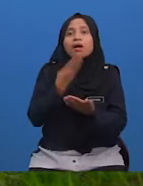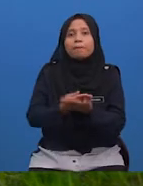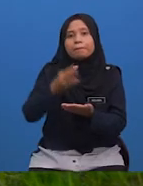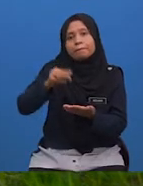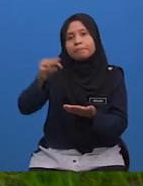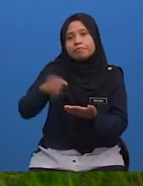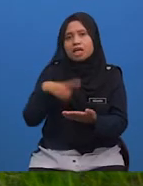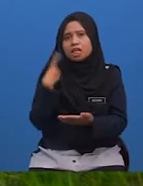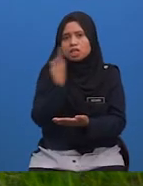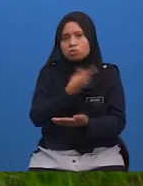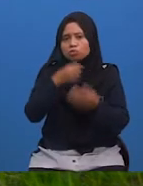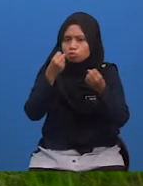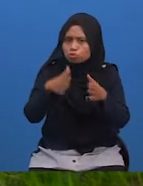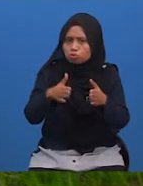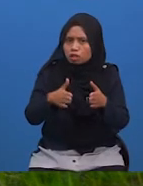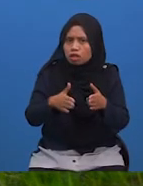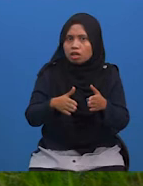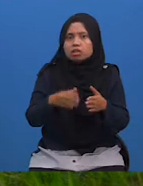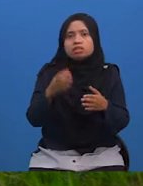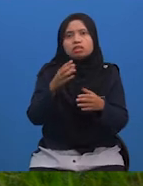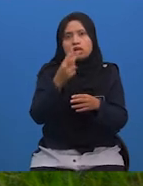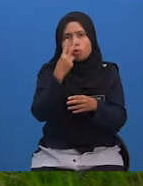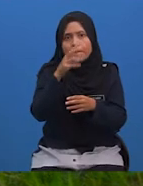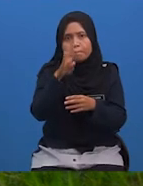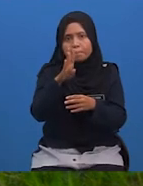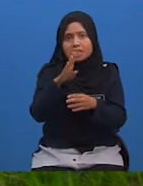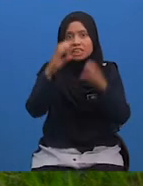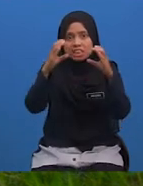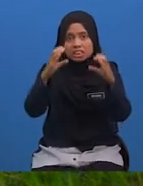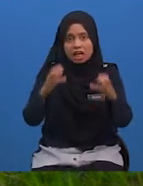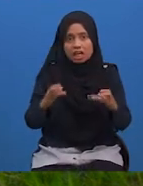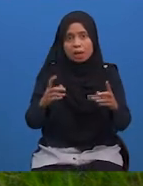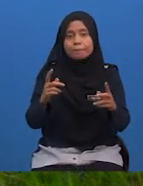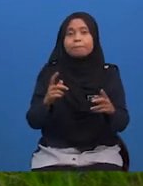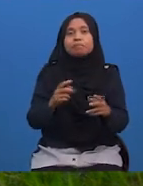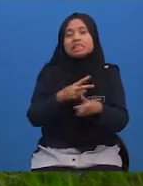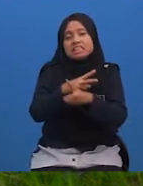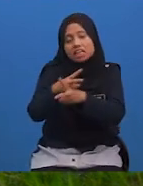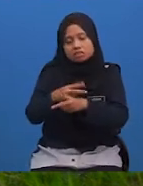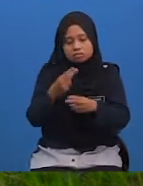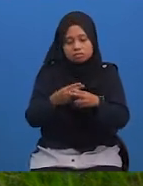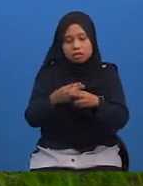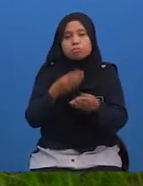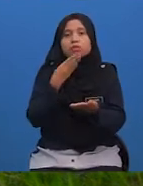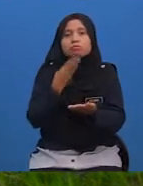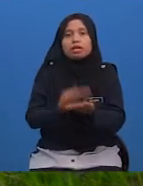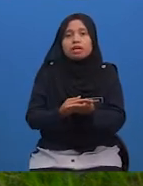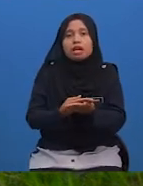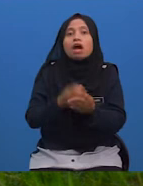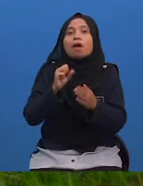Baik, murid-murid, kita sudah menghayati empat cara mempertahankan nama baik masyarakat